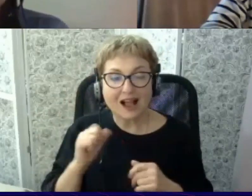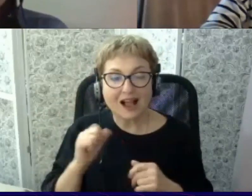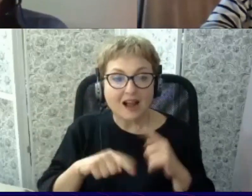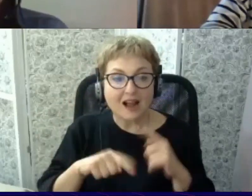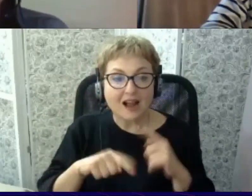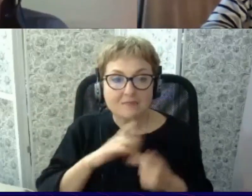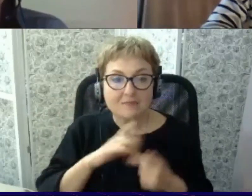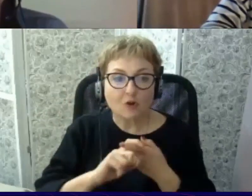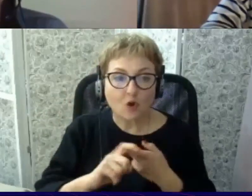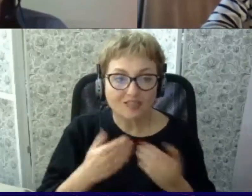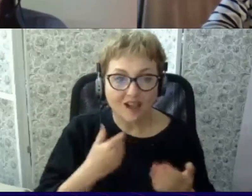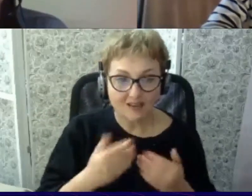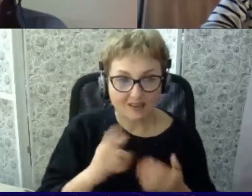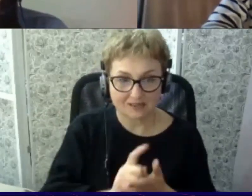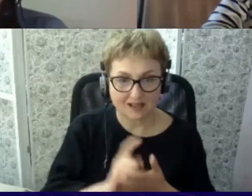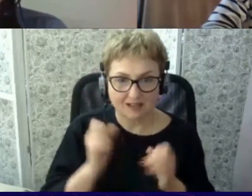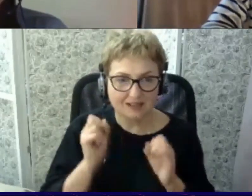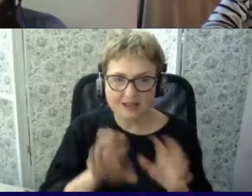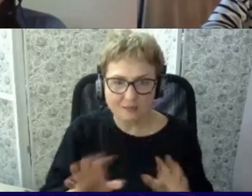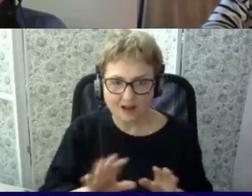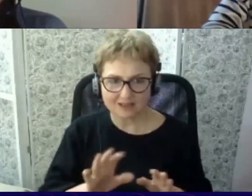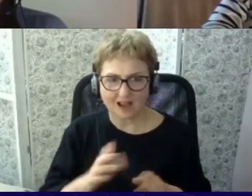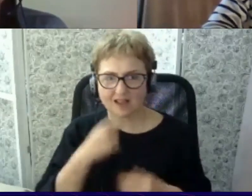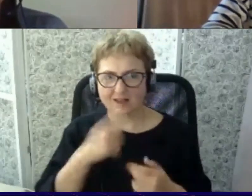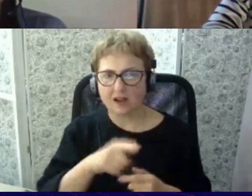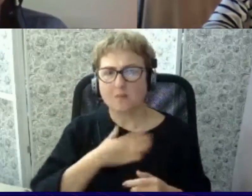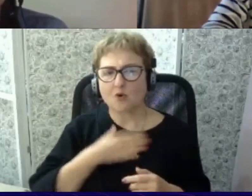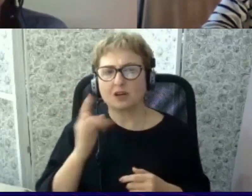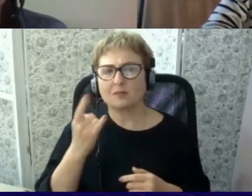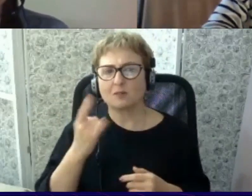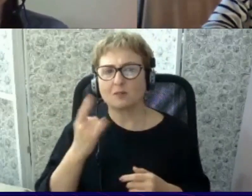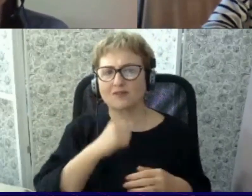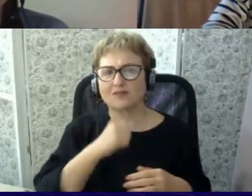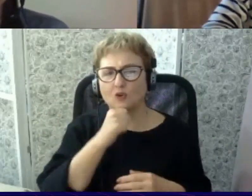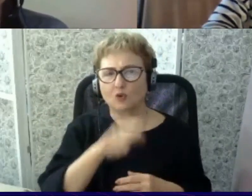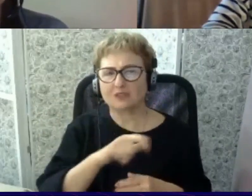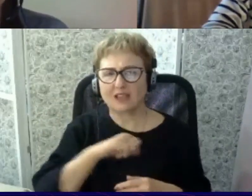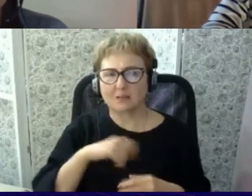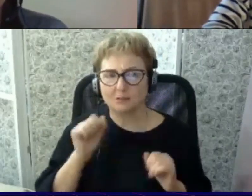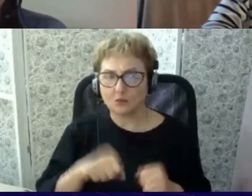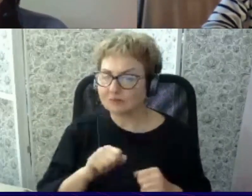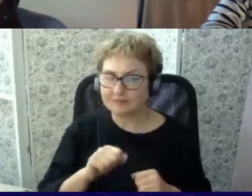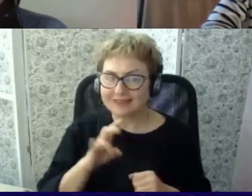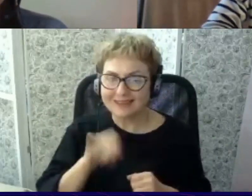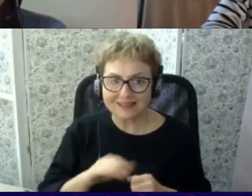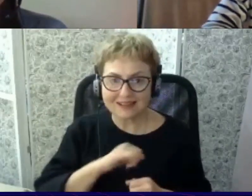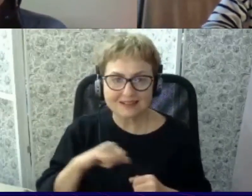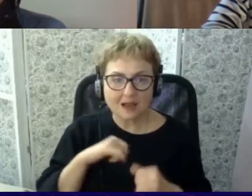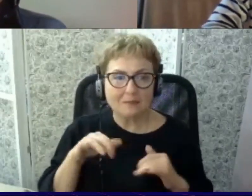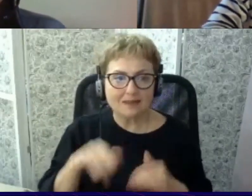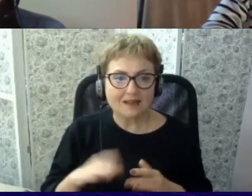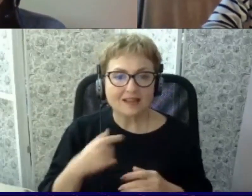А родителям быть в контакте. То есть не бросать, не говорить о том, что мой ребенок уже взрослый, он может все сам. Нет, на